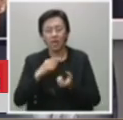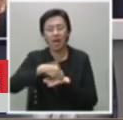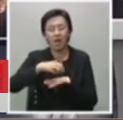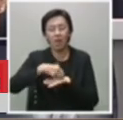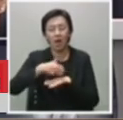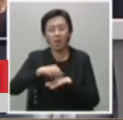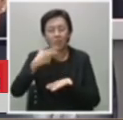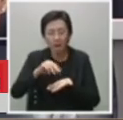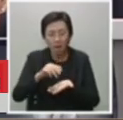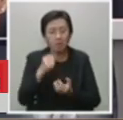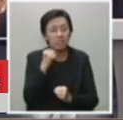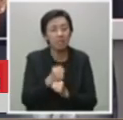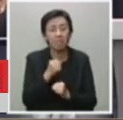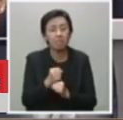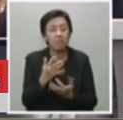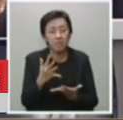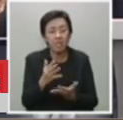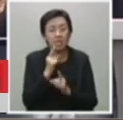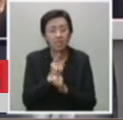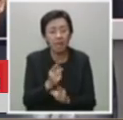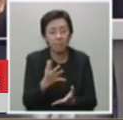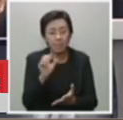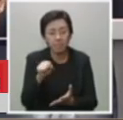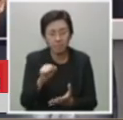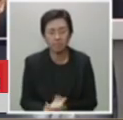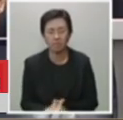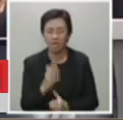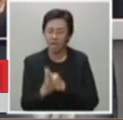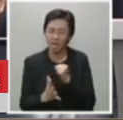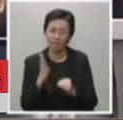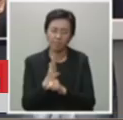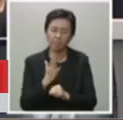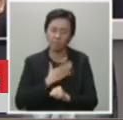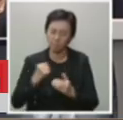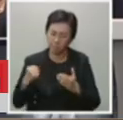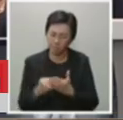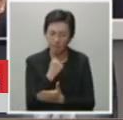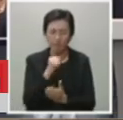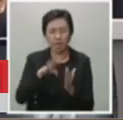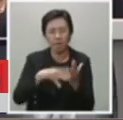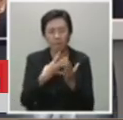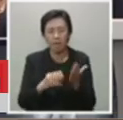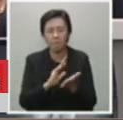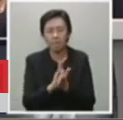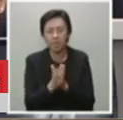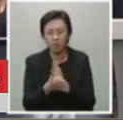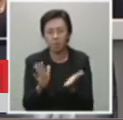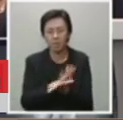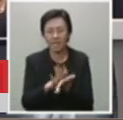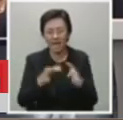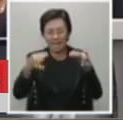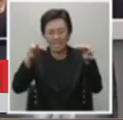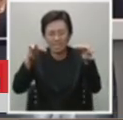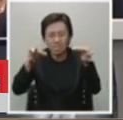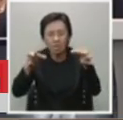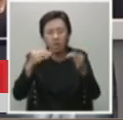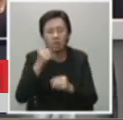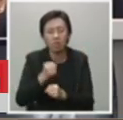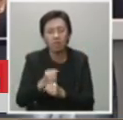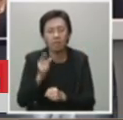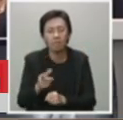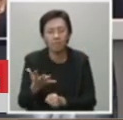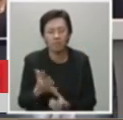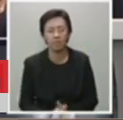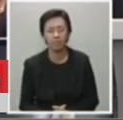ช่หรือไม่ครับ5ปีนี่เสียดายนะครับแผนการปฏิรูปอะไรเป็นแค่กระดาษอย่างเดียวเมื่อสมาชิ